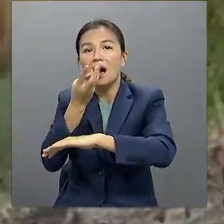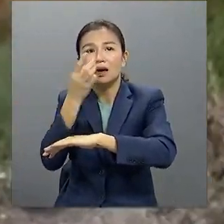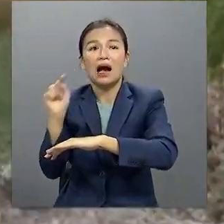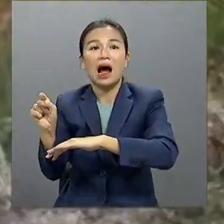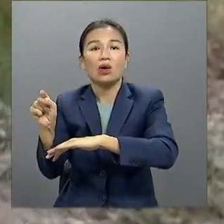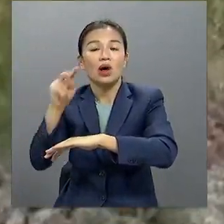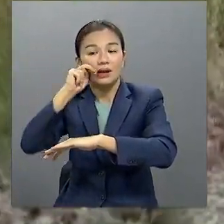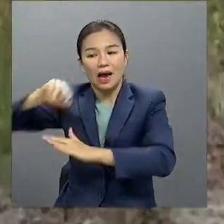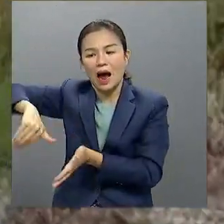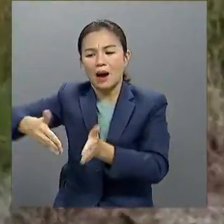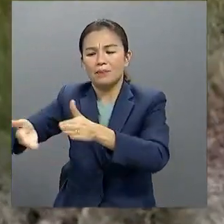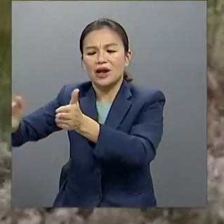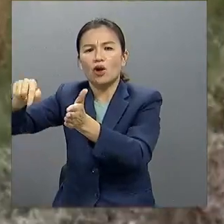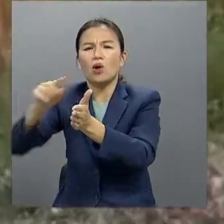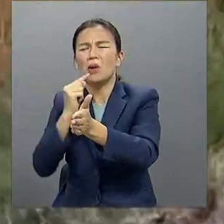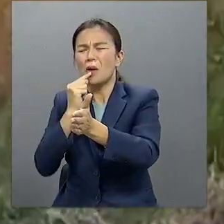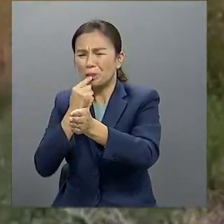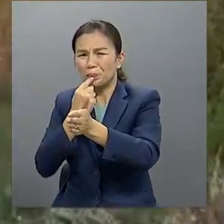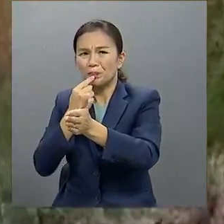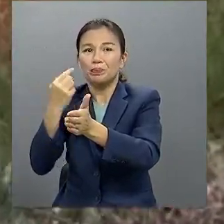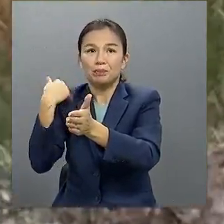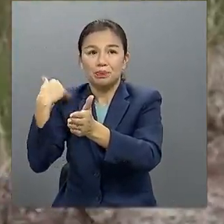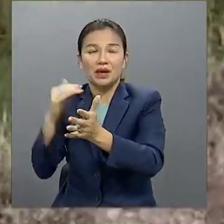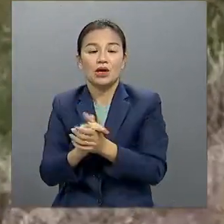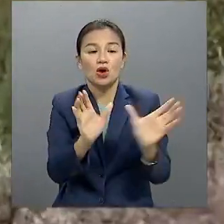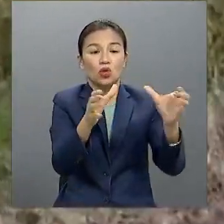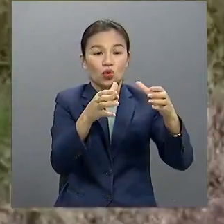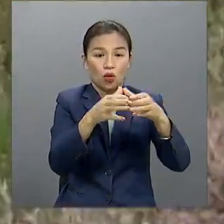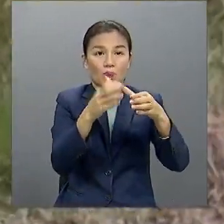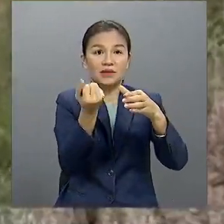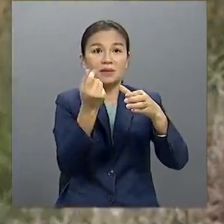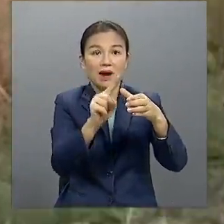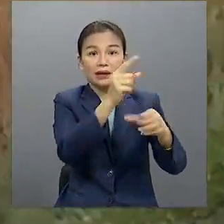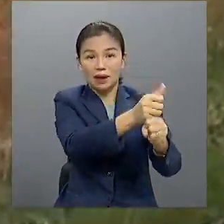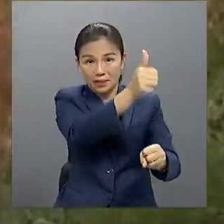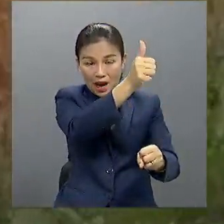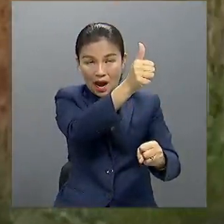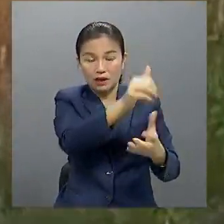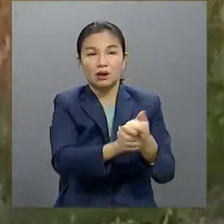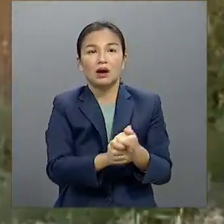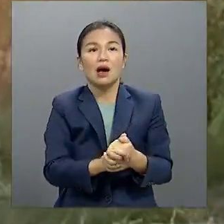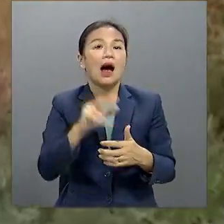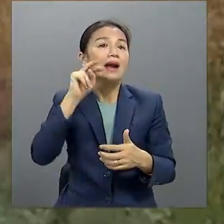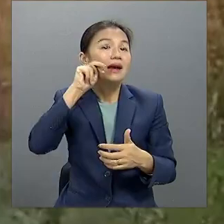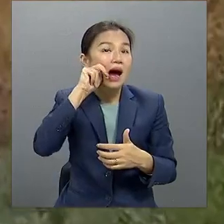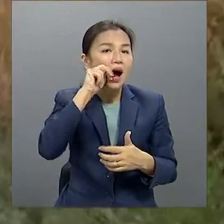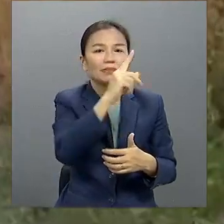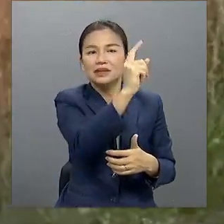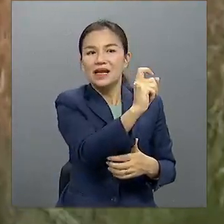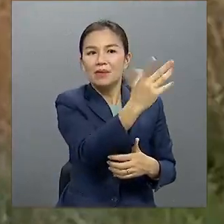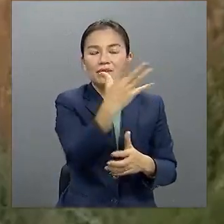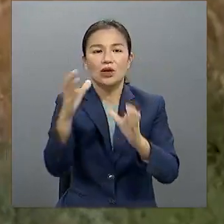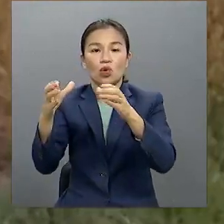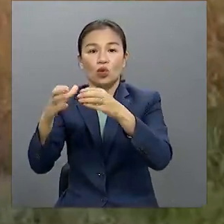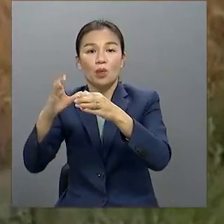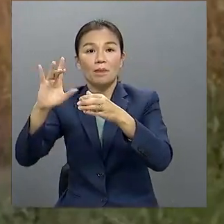ค็มระหว่างหมู่11ทำได้น้ำไม่เสียหมู่8บางส่วนน้ำไม่เ